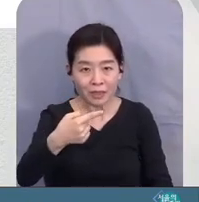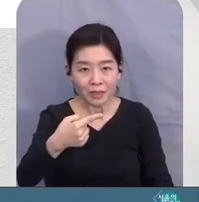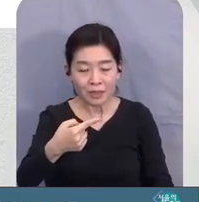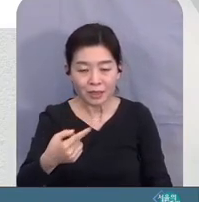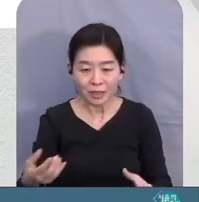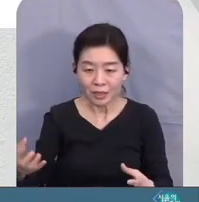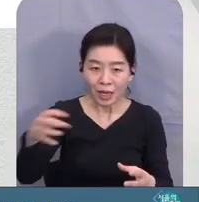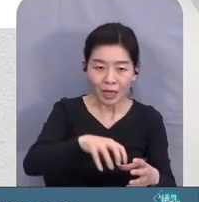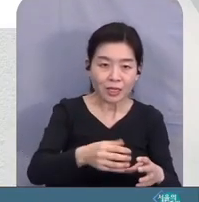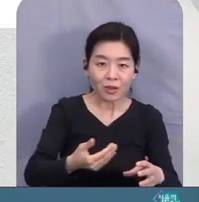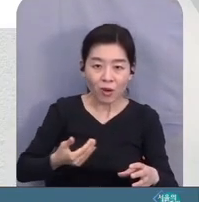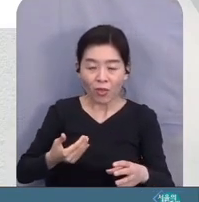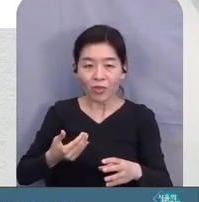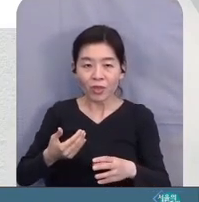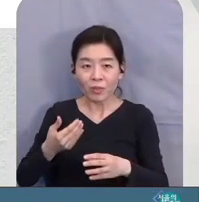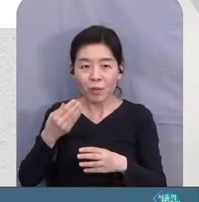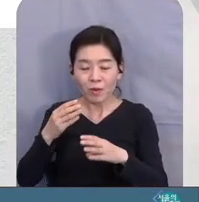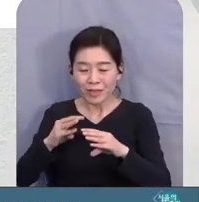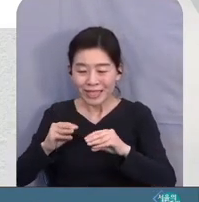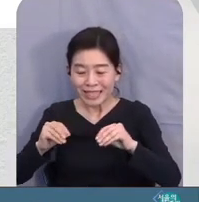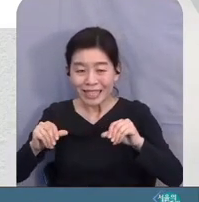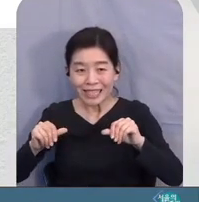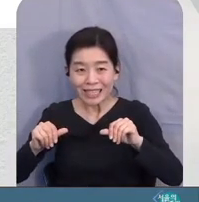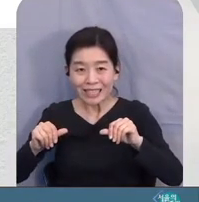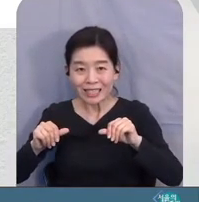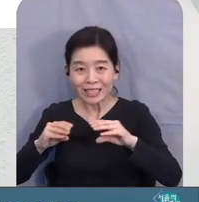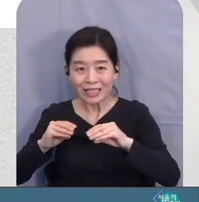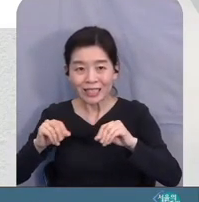진흙이나 그다음에